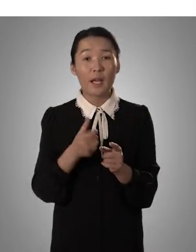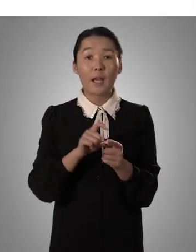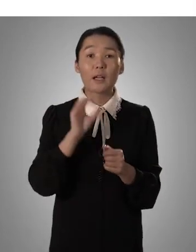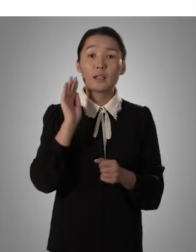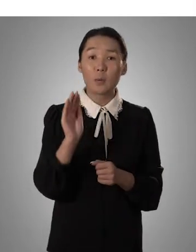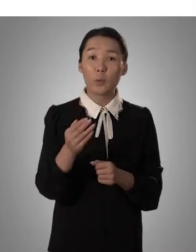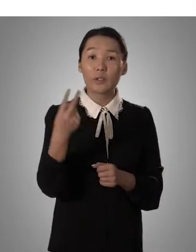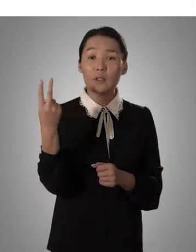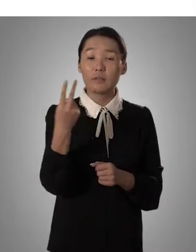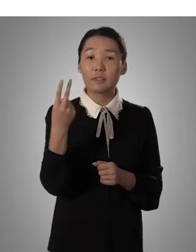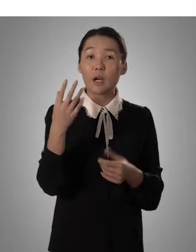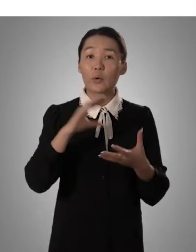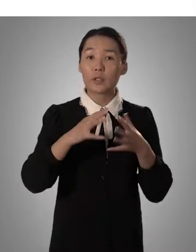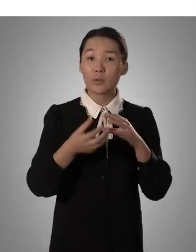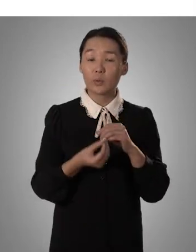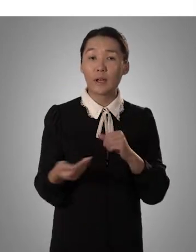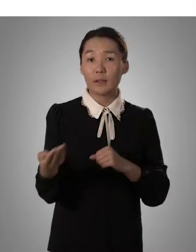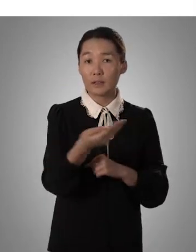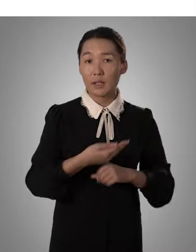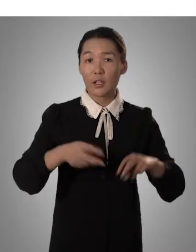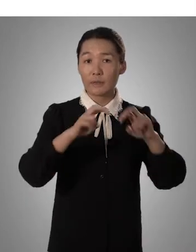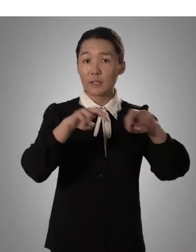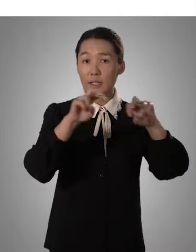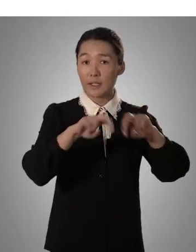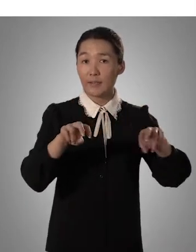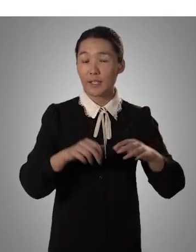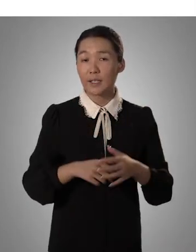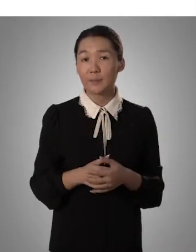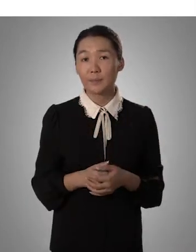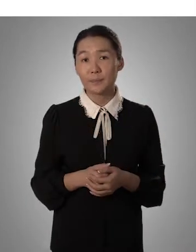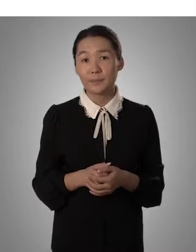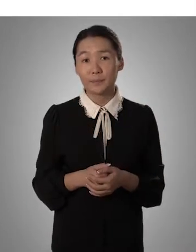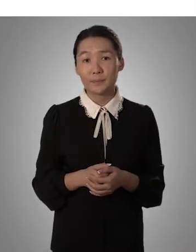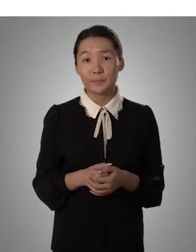кремлевская стена снова зовем и спасской башни